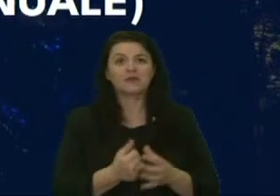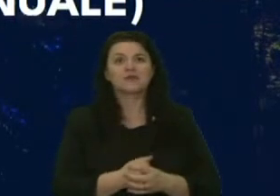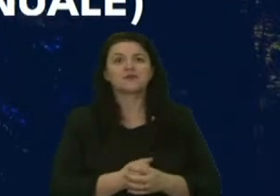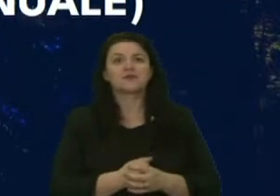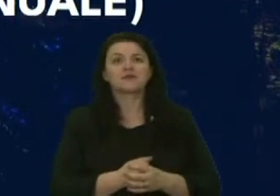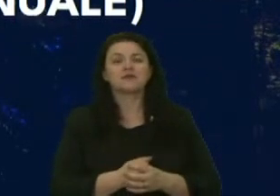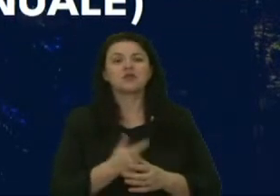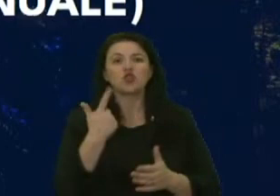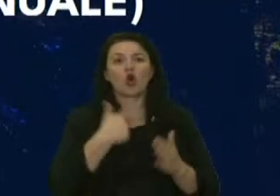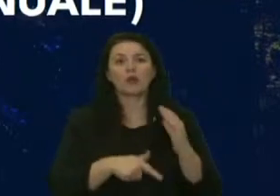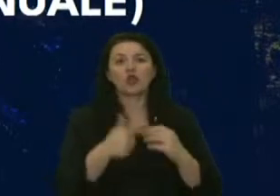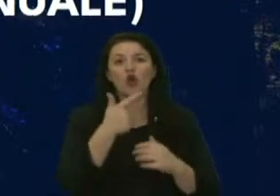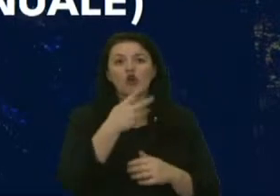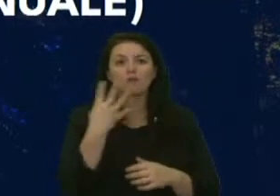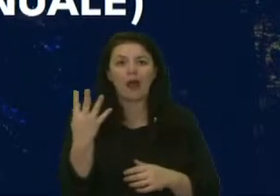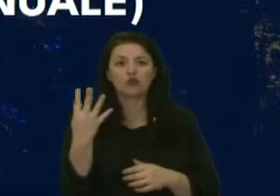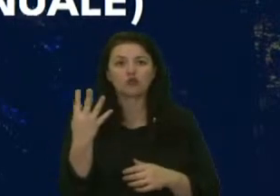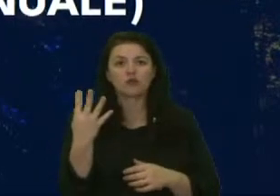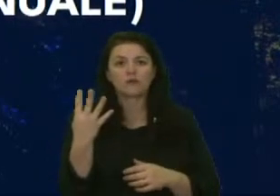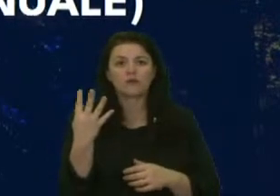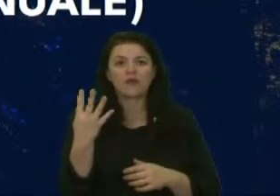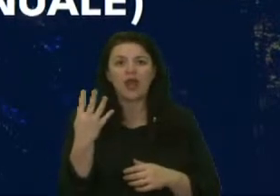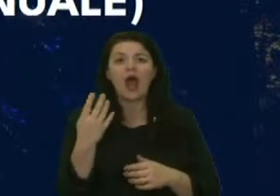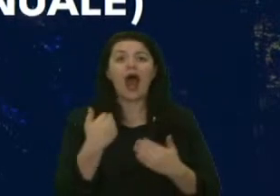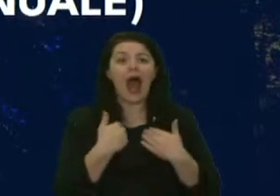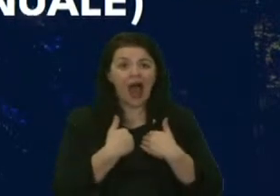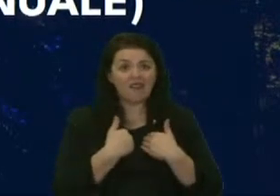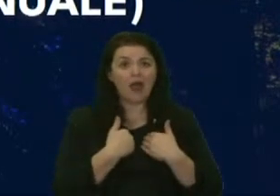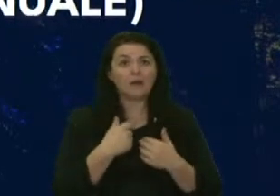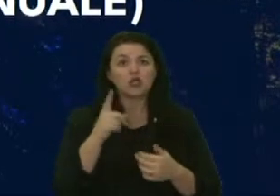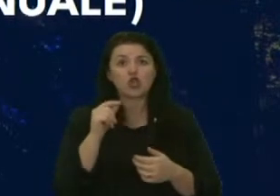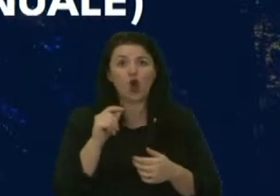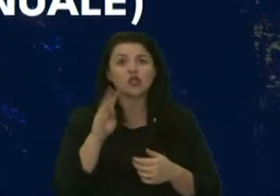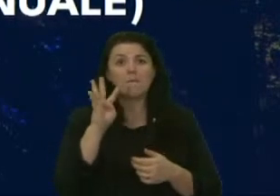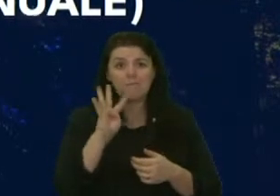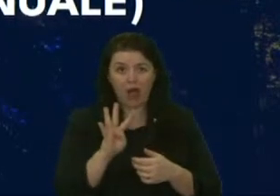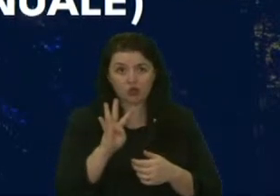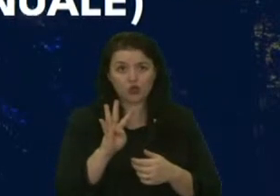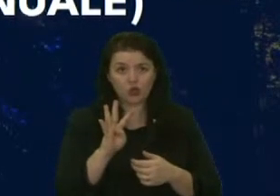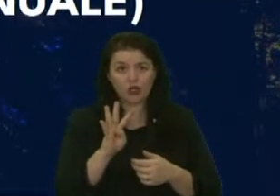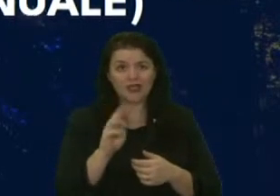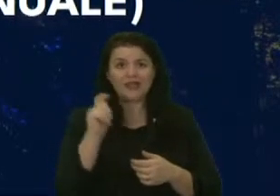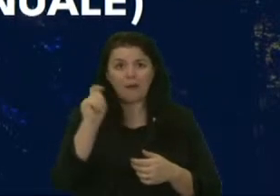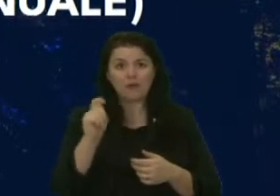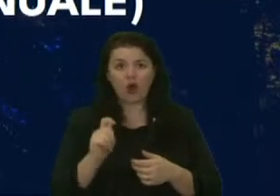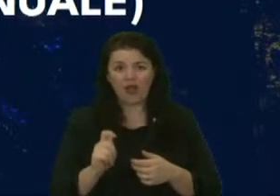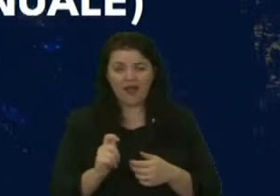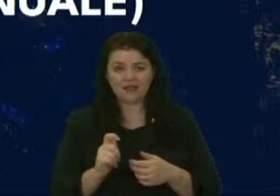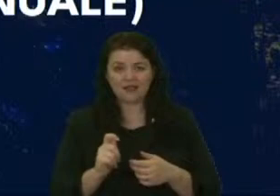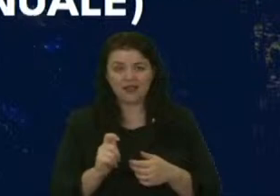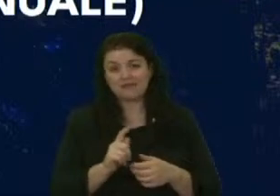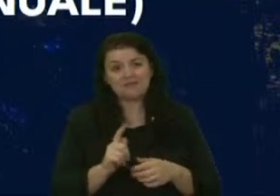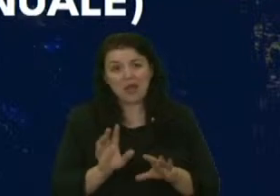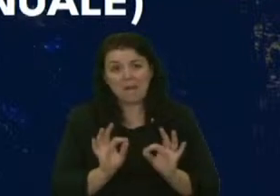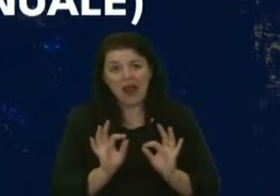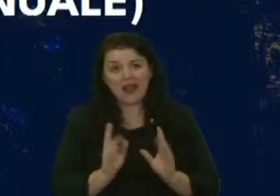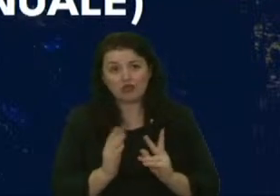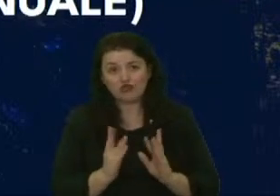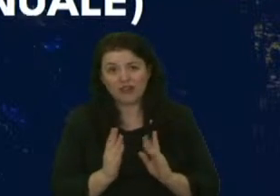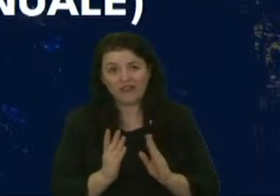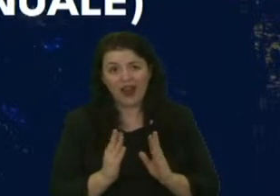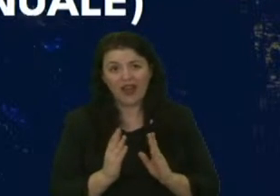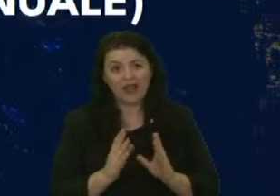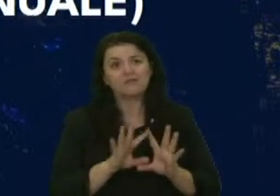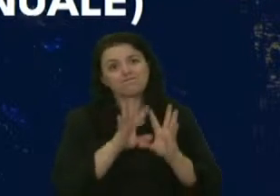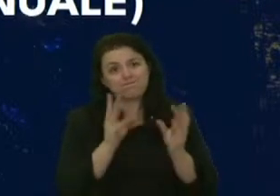în 2024 24 de proiecte să știți că n am ales cifra asta pur și simplu s a A rezultat din